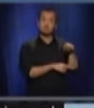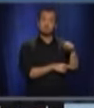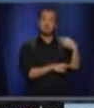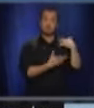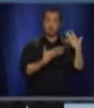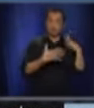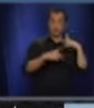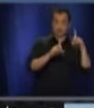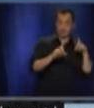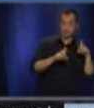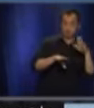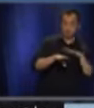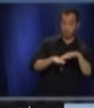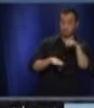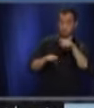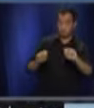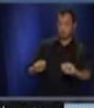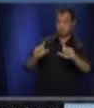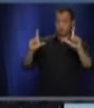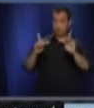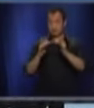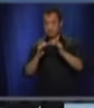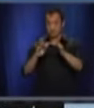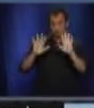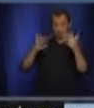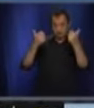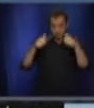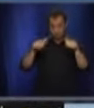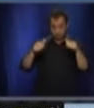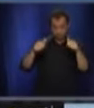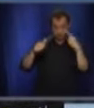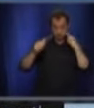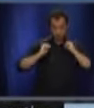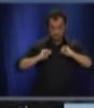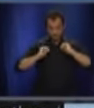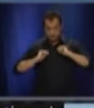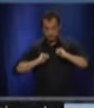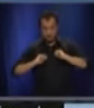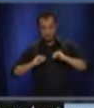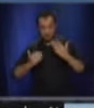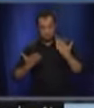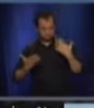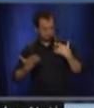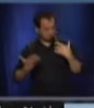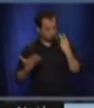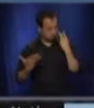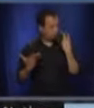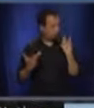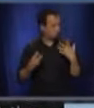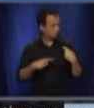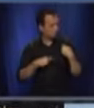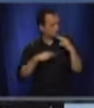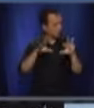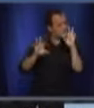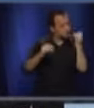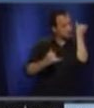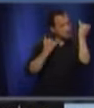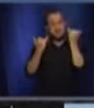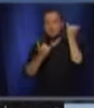cette nouvelle plateforme-là. Alors, donc, pour moi, il y a un ensemble de mesures qu'on met pour être capable d'être prêt puis donner